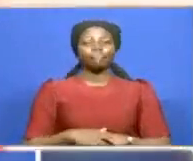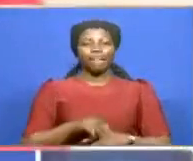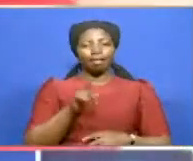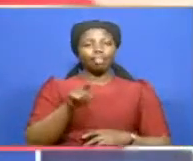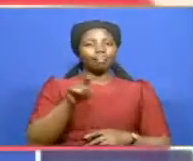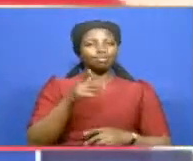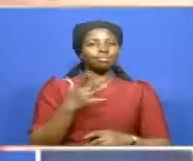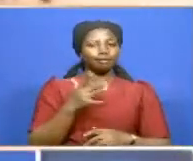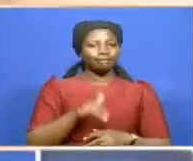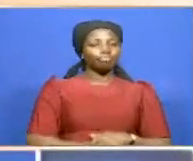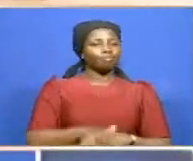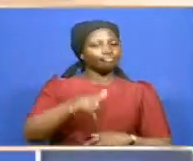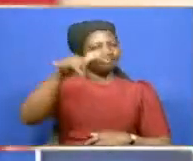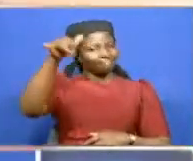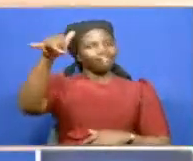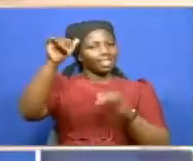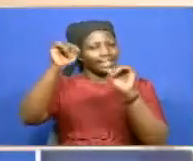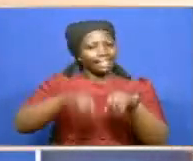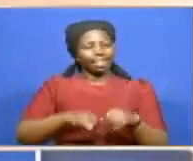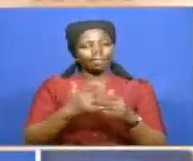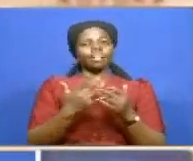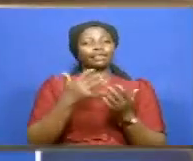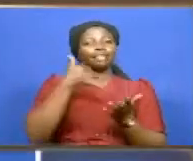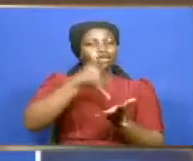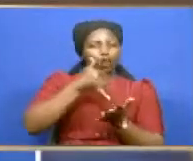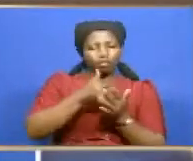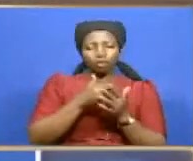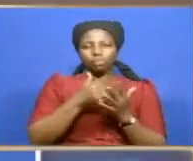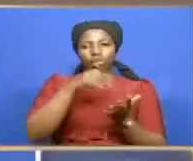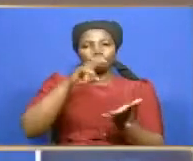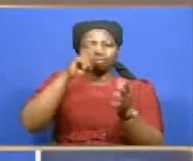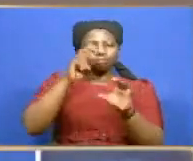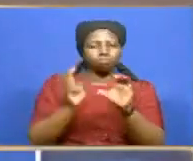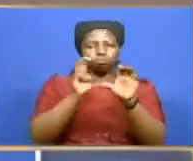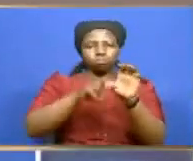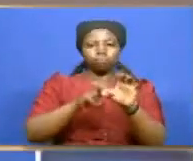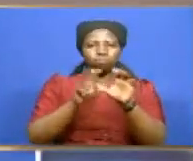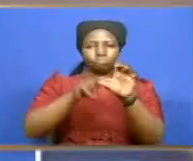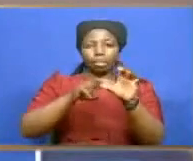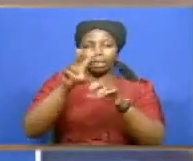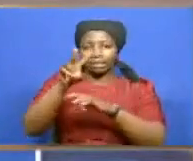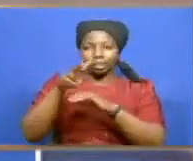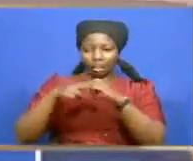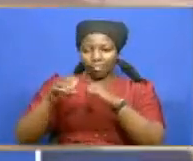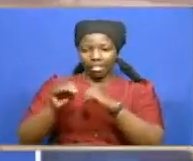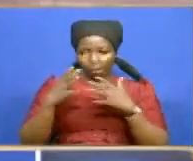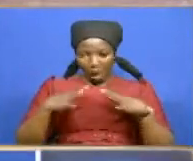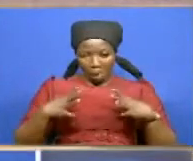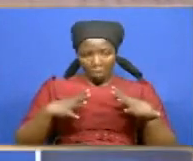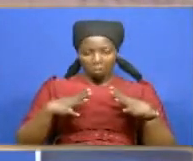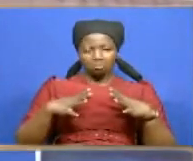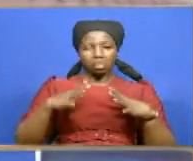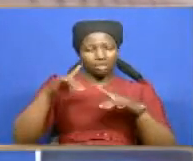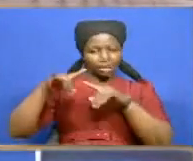zinaweza kusafirisha hadi abiria 78 kwa kila safari kulingana na mahali zinakoelekea.